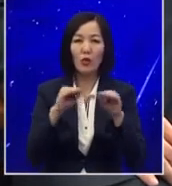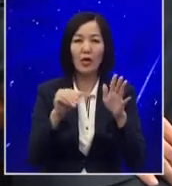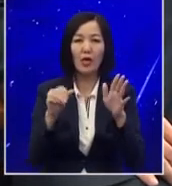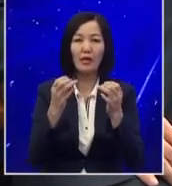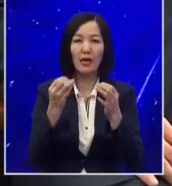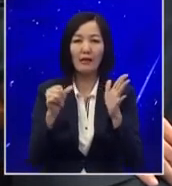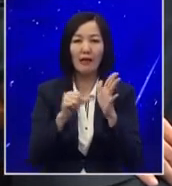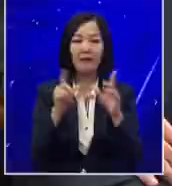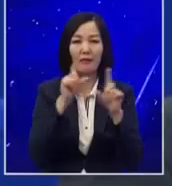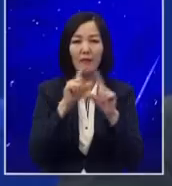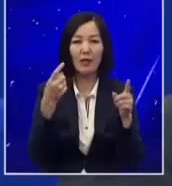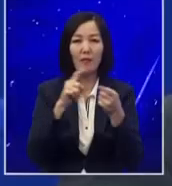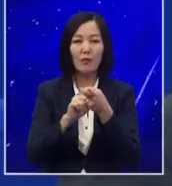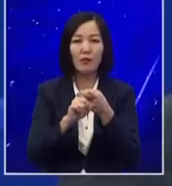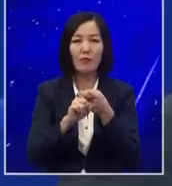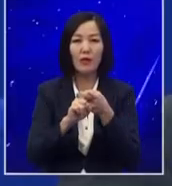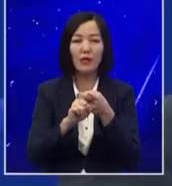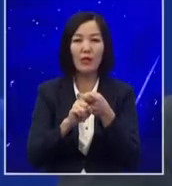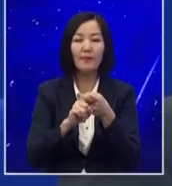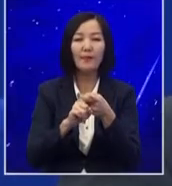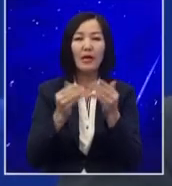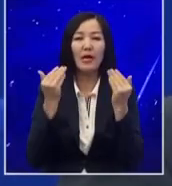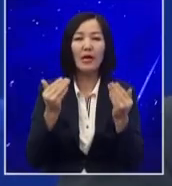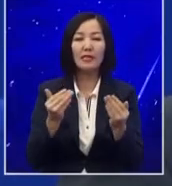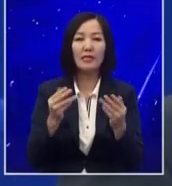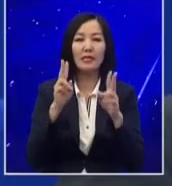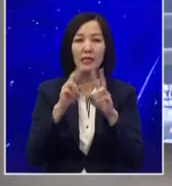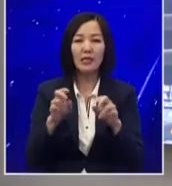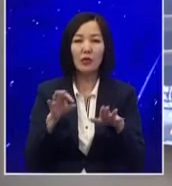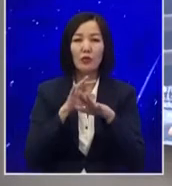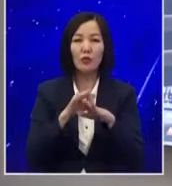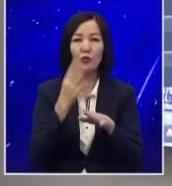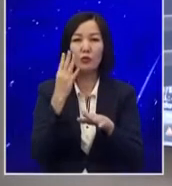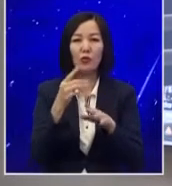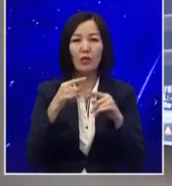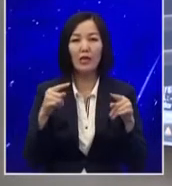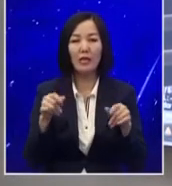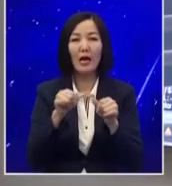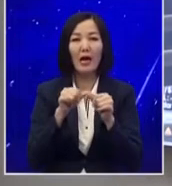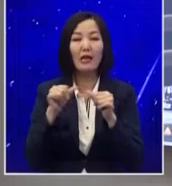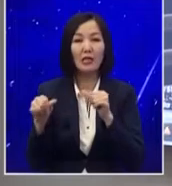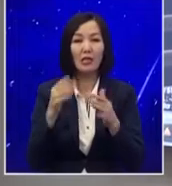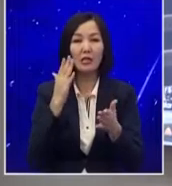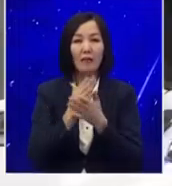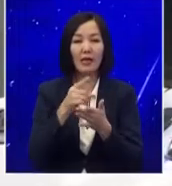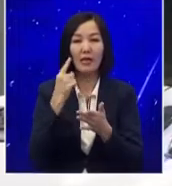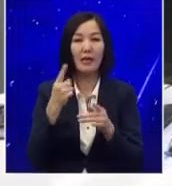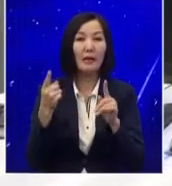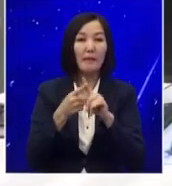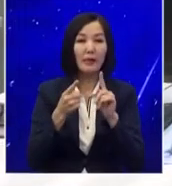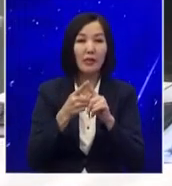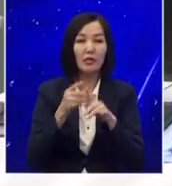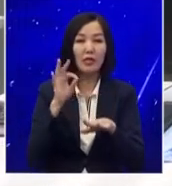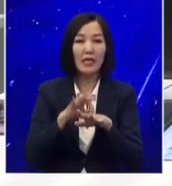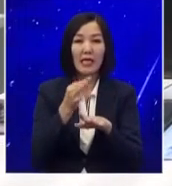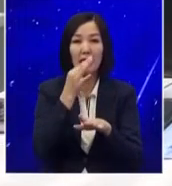6 мекеме қосылмақшы. Мамандар жасанды интеллект бойынша тексеру жүргізудің 4 түрлі артықшылы бар екенін айтады. Бірінші кезекте